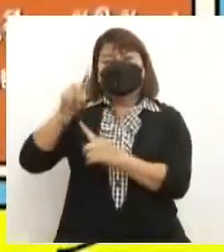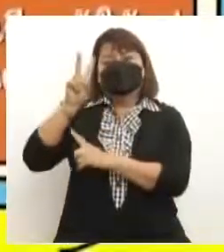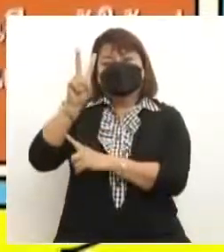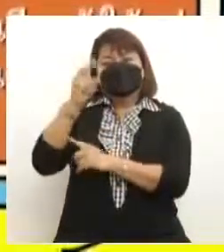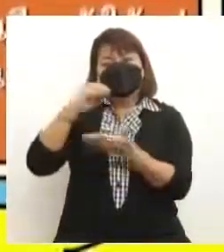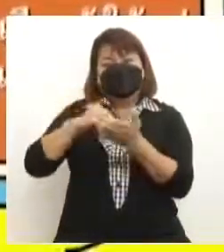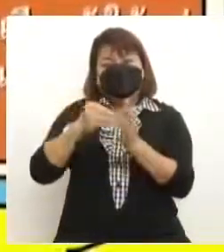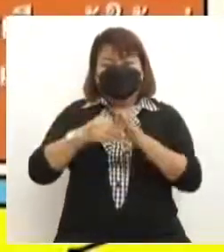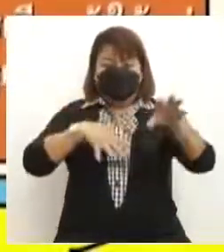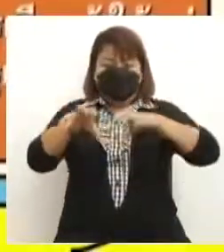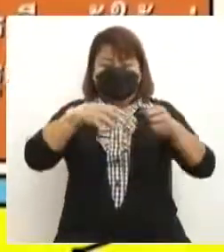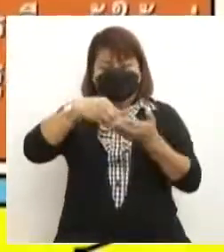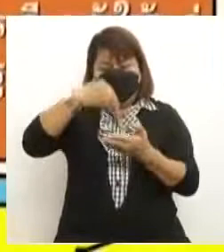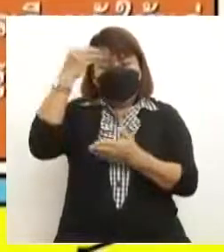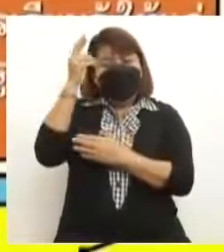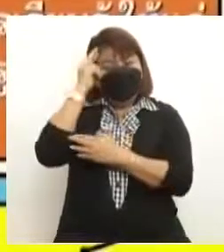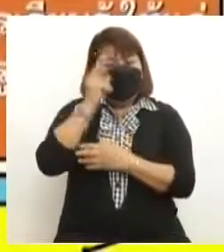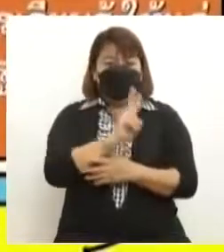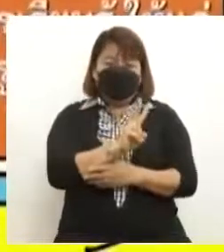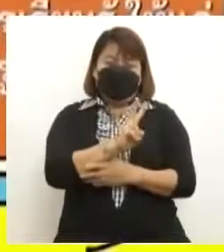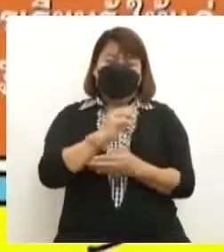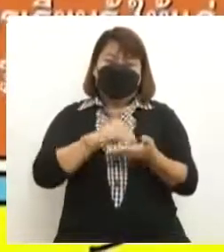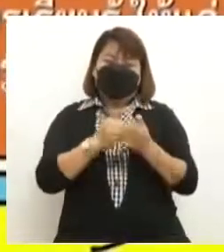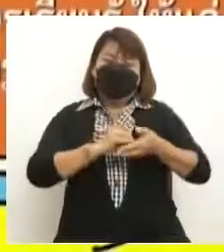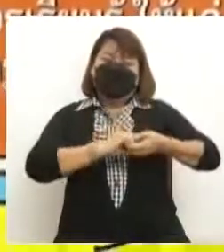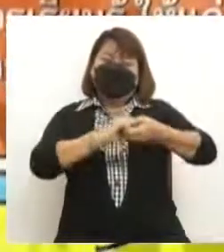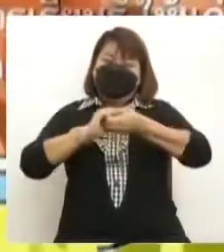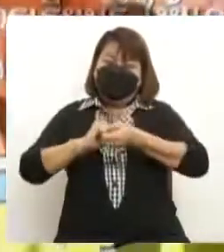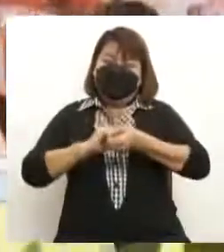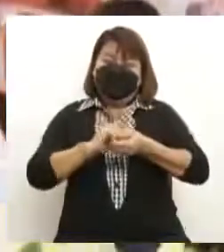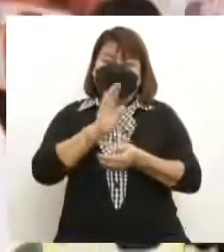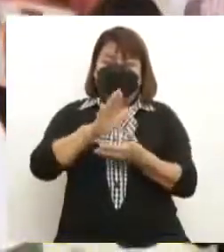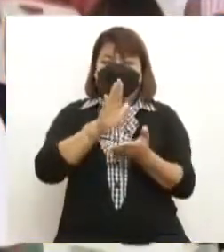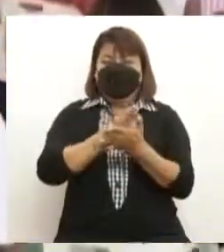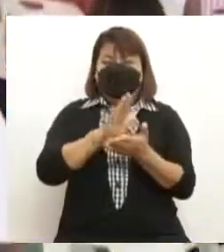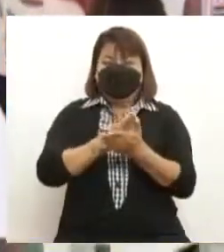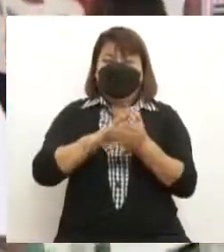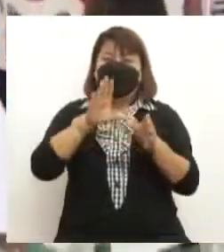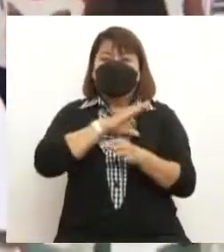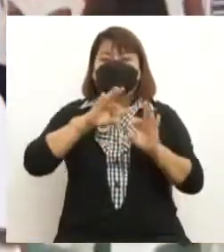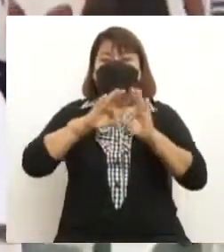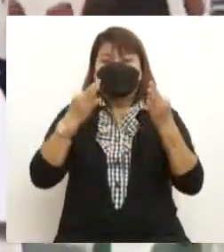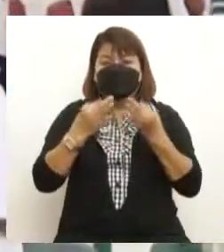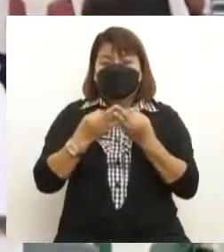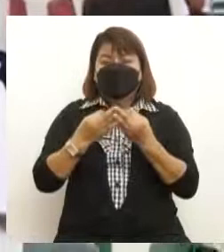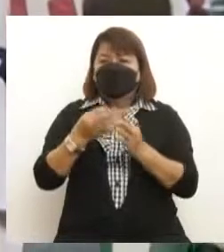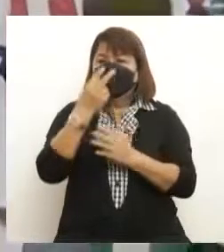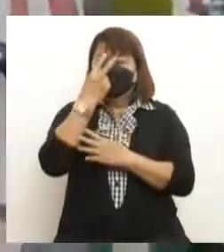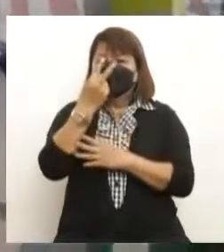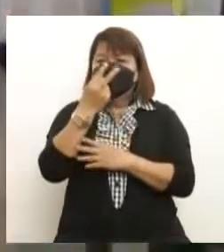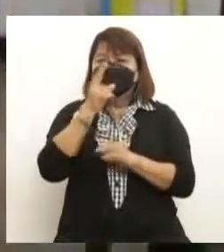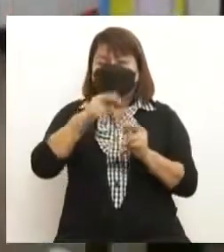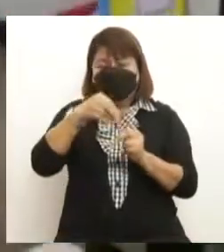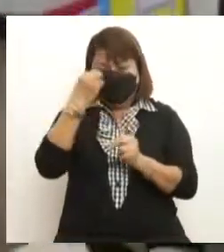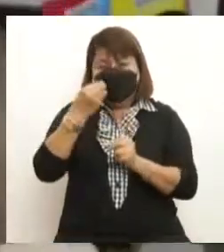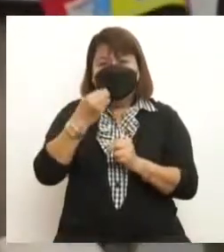การเรียนรู้2ความร่วมมือกันระหว่างสถานศึกษาและครอบครัวเพื่อติดตามนักเรียนให้นักเรียน